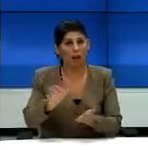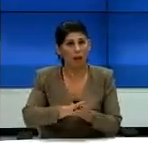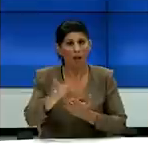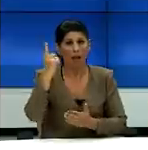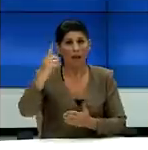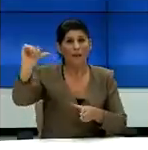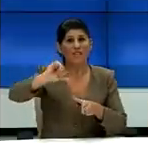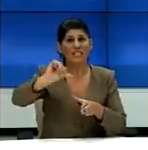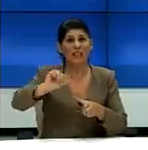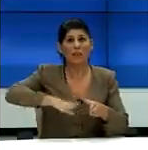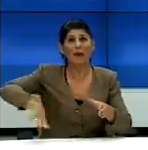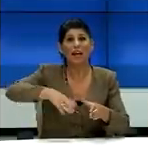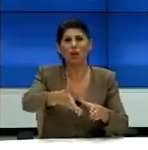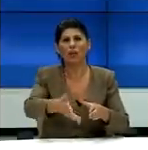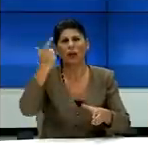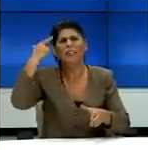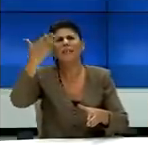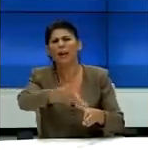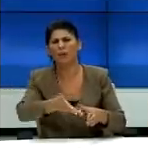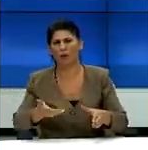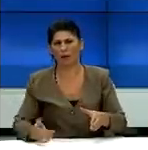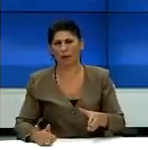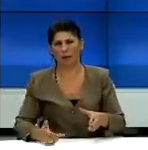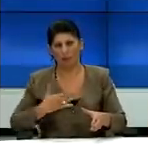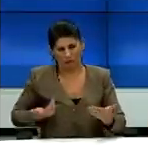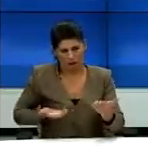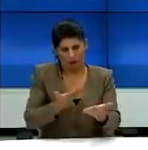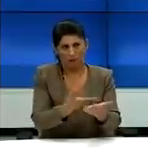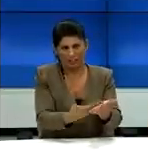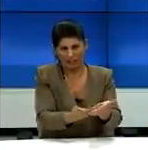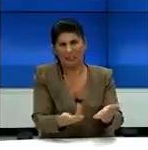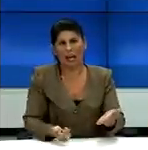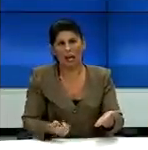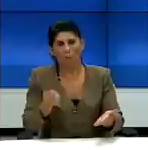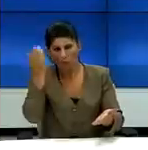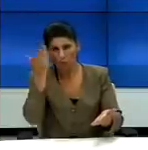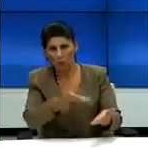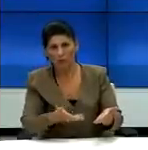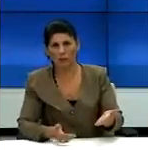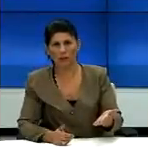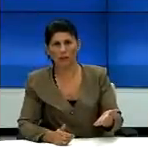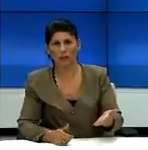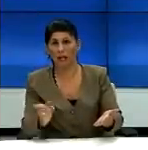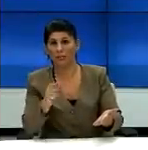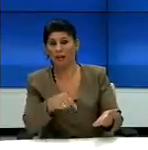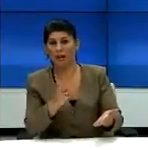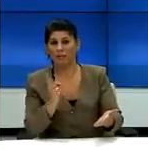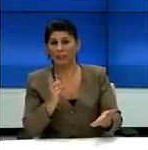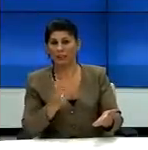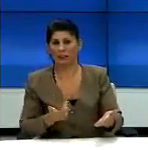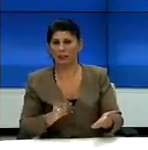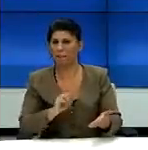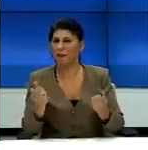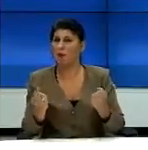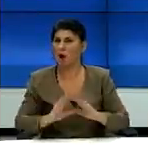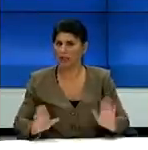ένα βενζινάδικο της περιοχής. Δεν τα ξέρουμε αυτά. Θέλοντας να καταθέσω τα στοιχεία, πόσο κόστισε? Δεν είναι αυτό η κριτική μου όμως σήμερα. Με